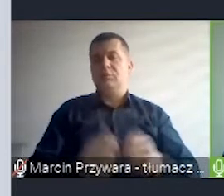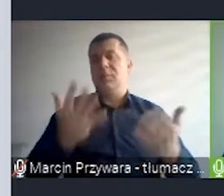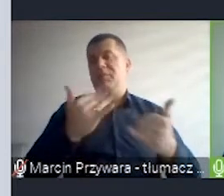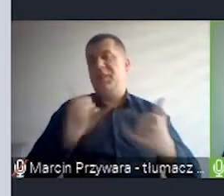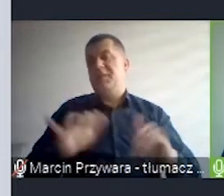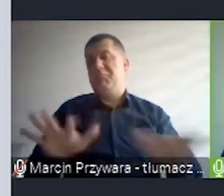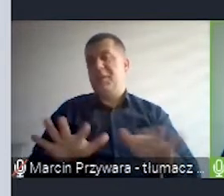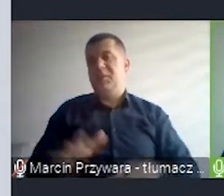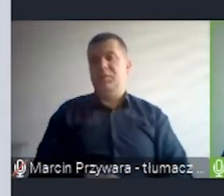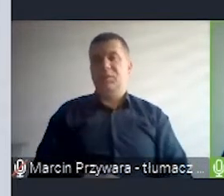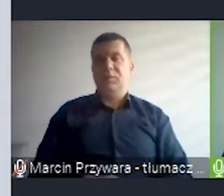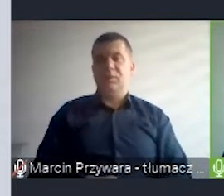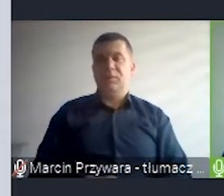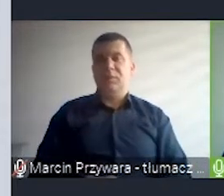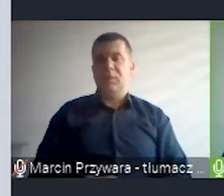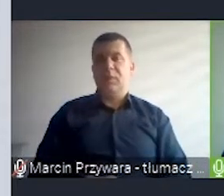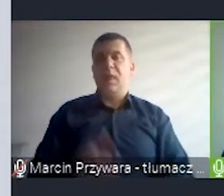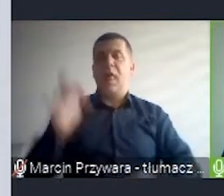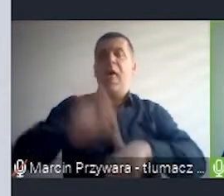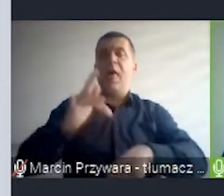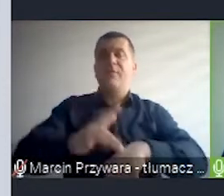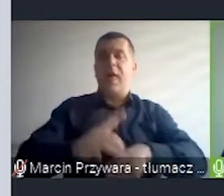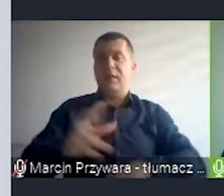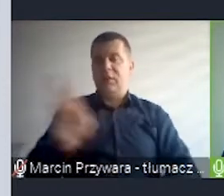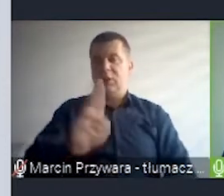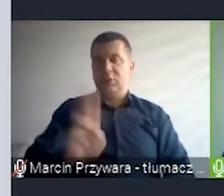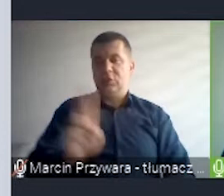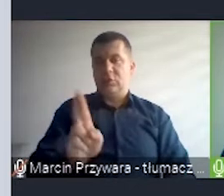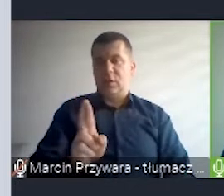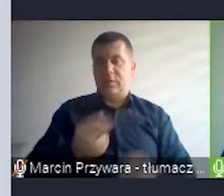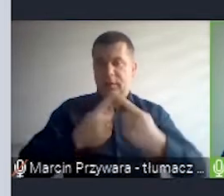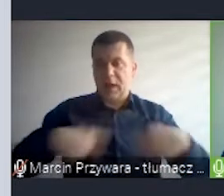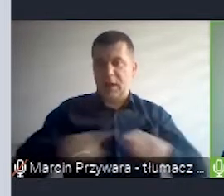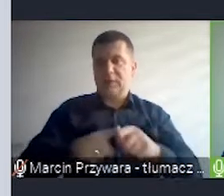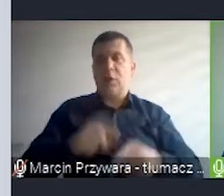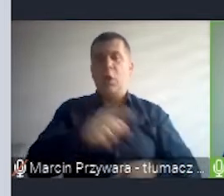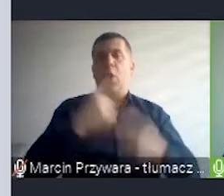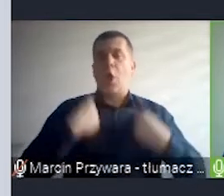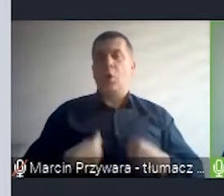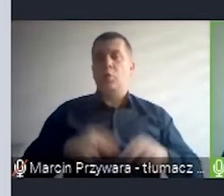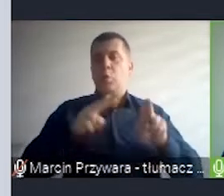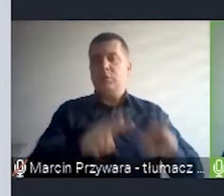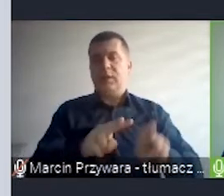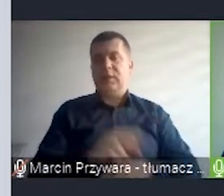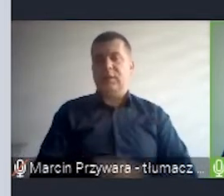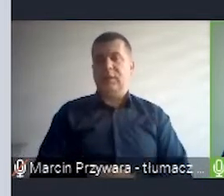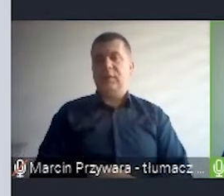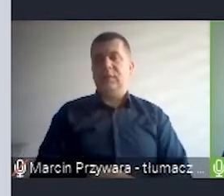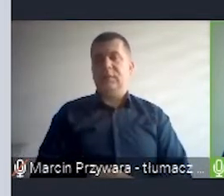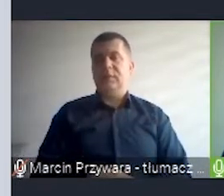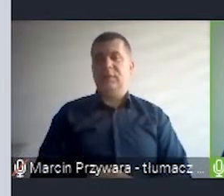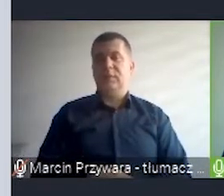indziej. Na efektach rzeczowych realizacji projektu, na uczestnikach, no i na